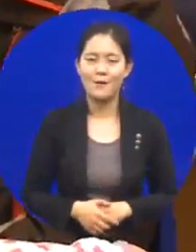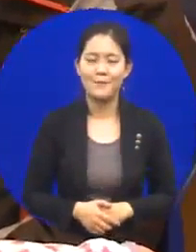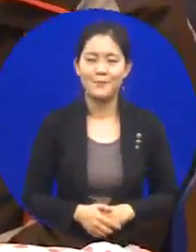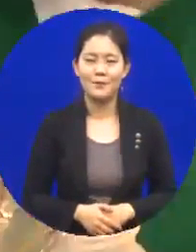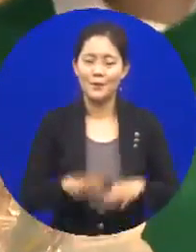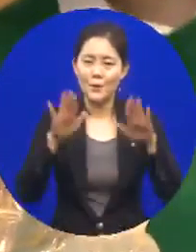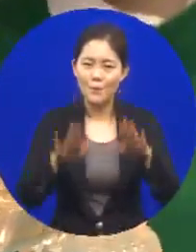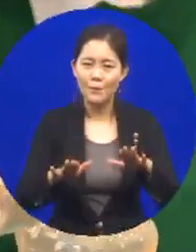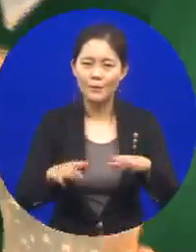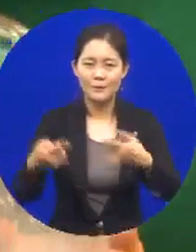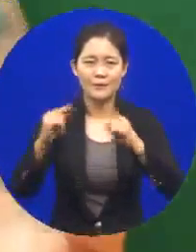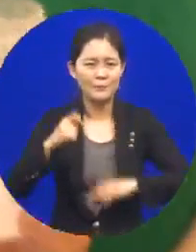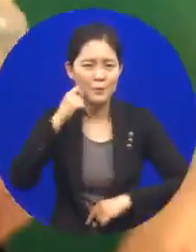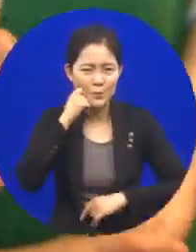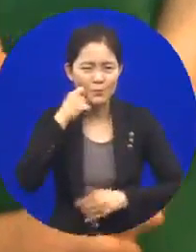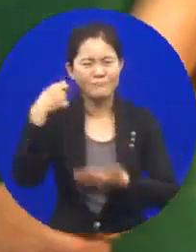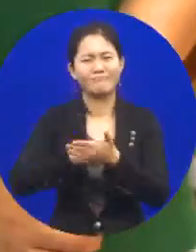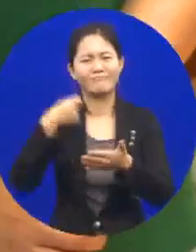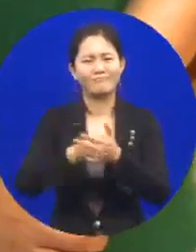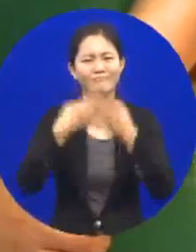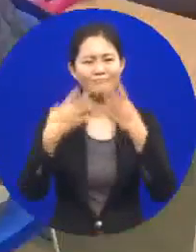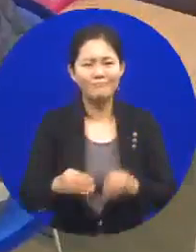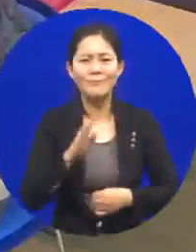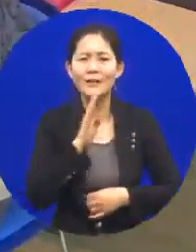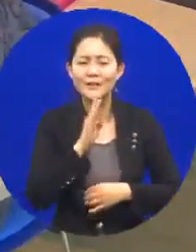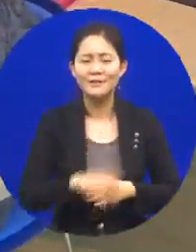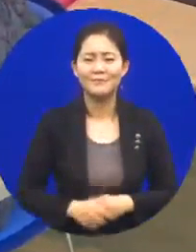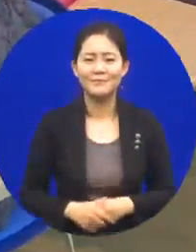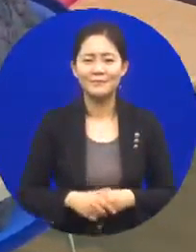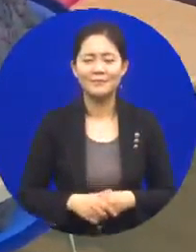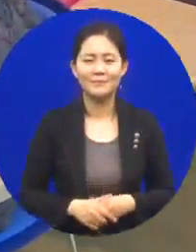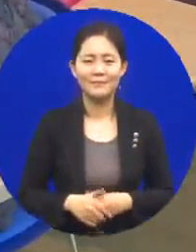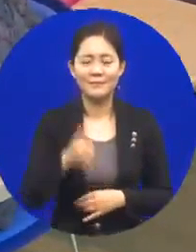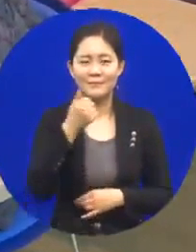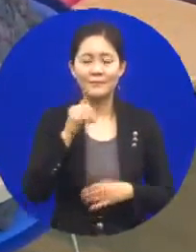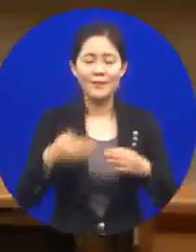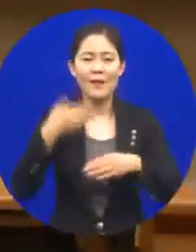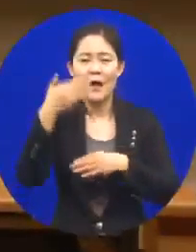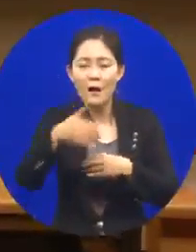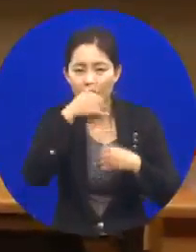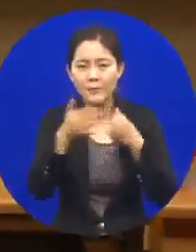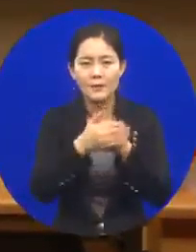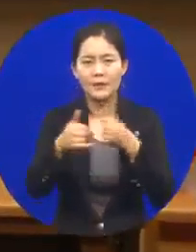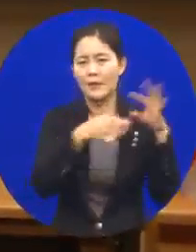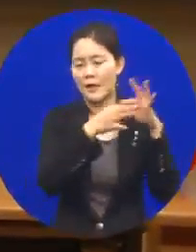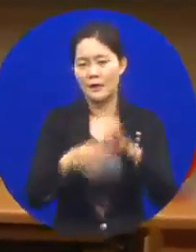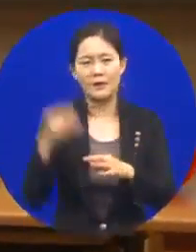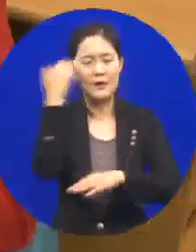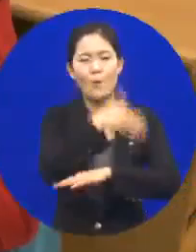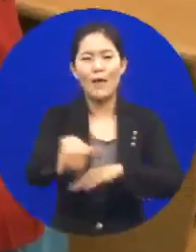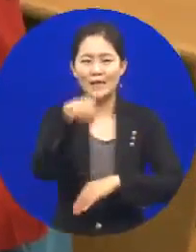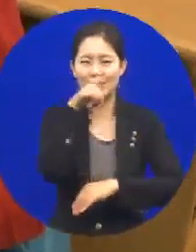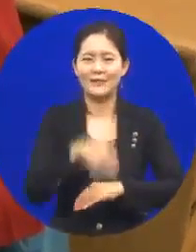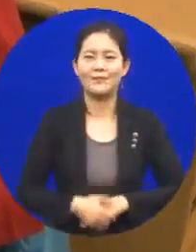합니다. 이번에 미처 참여하지 못해서 아쉬우신 분들 많을 텐데요. 하반기에 같은 커리큘럼의 교육이 또